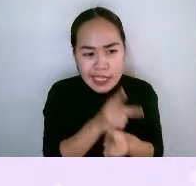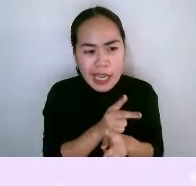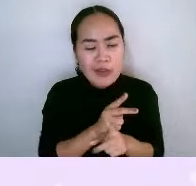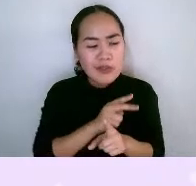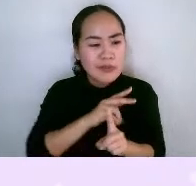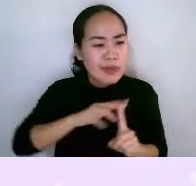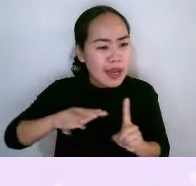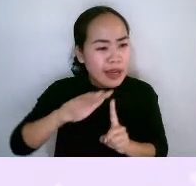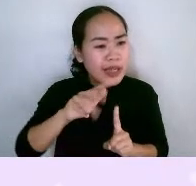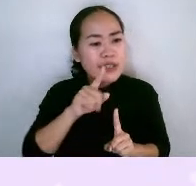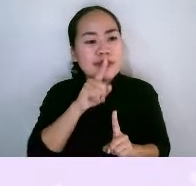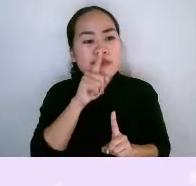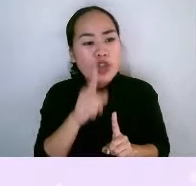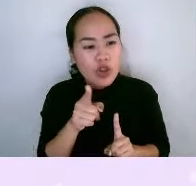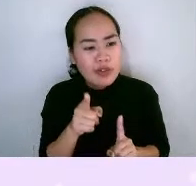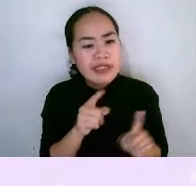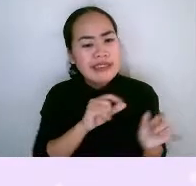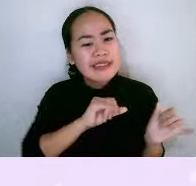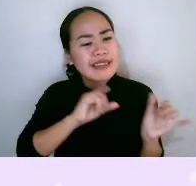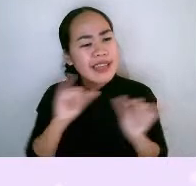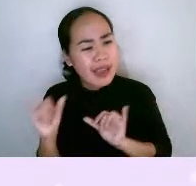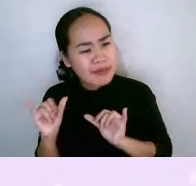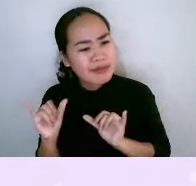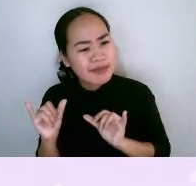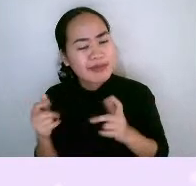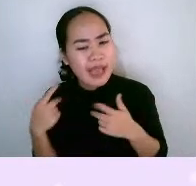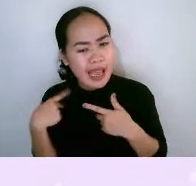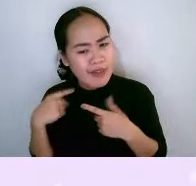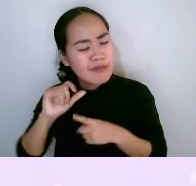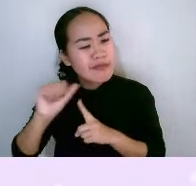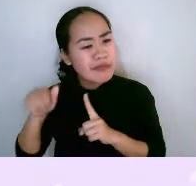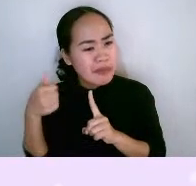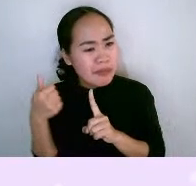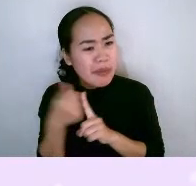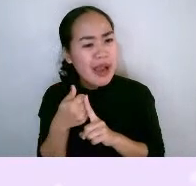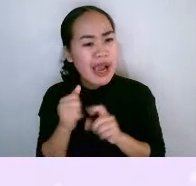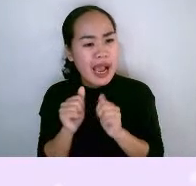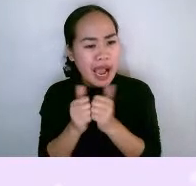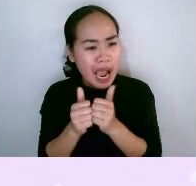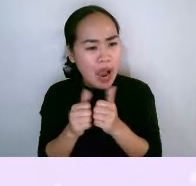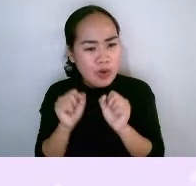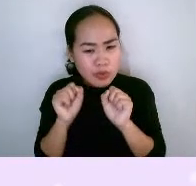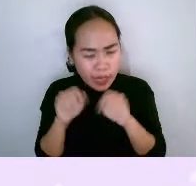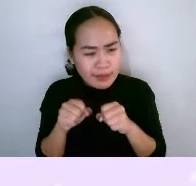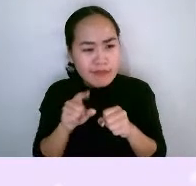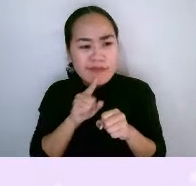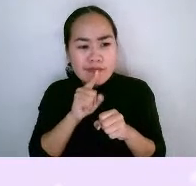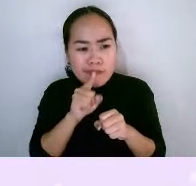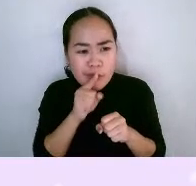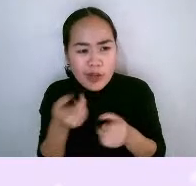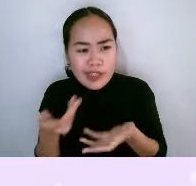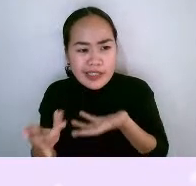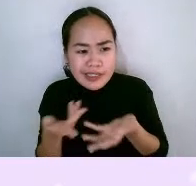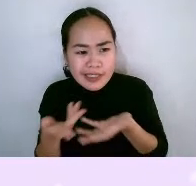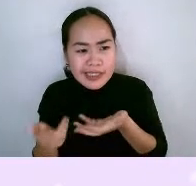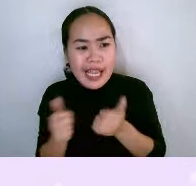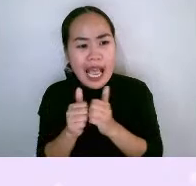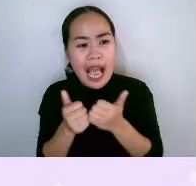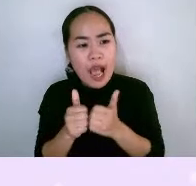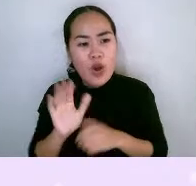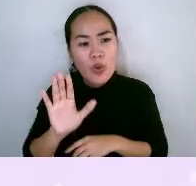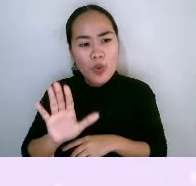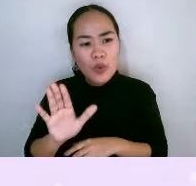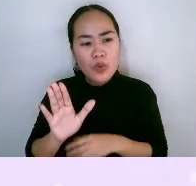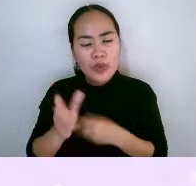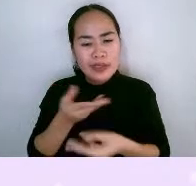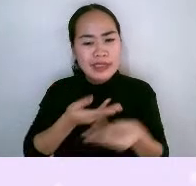environment. At the same time, may impact sila na substantial sa kanilang community. So